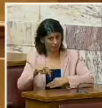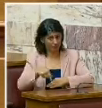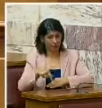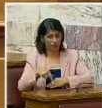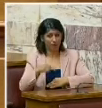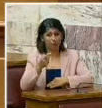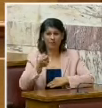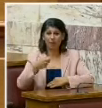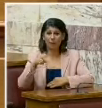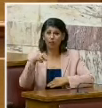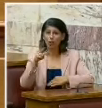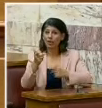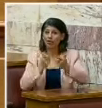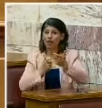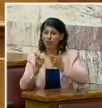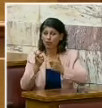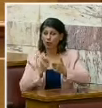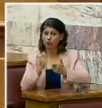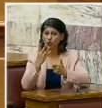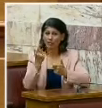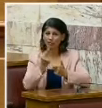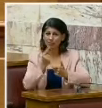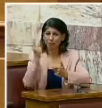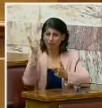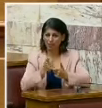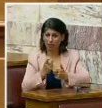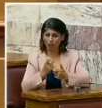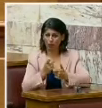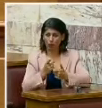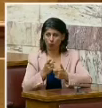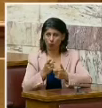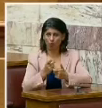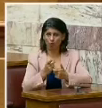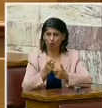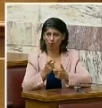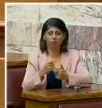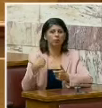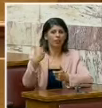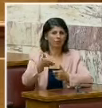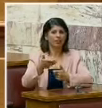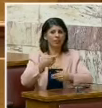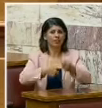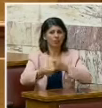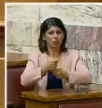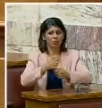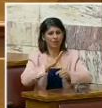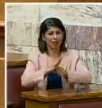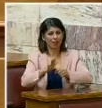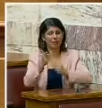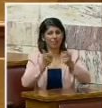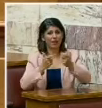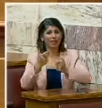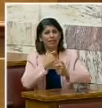τα επιτόκια δανεισμού στο 4,5% να βγείτε στις αγορές και να καλύψετε τις δανειακές ανάγκες της